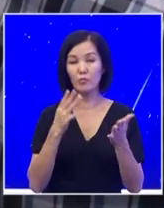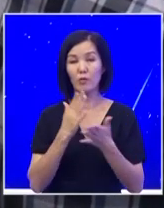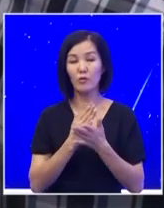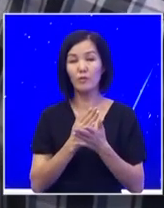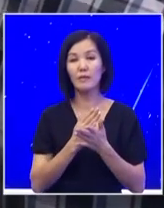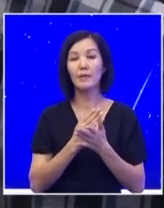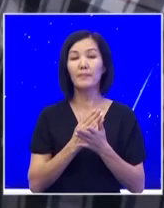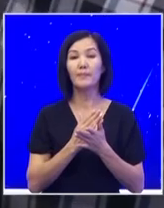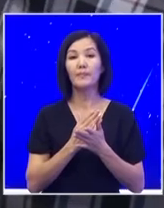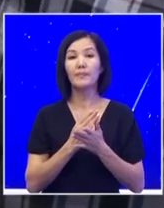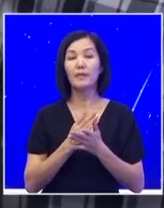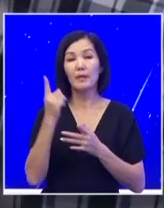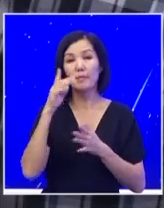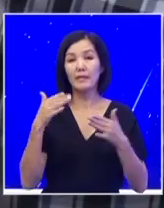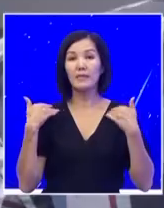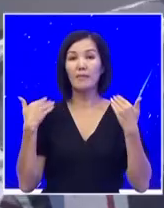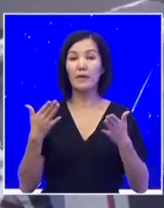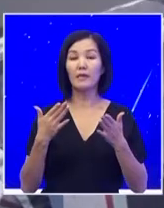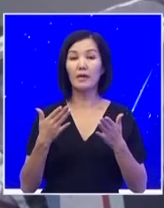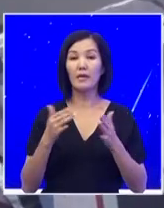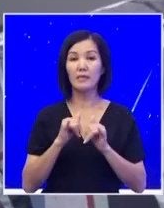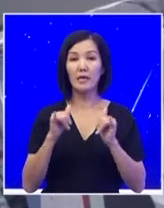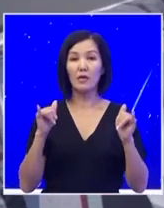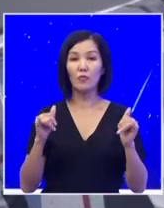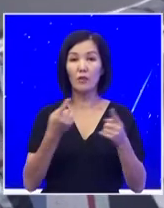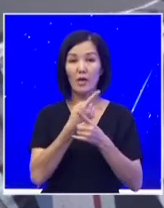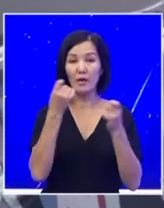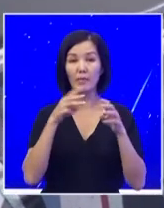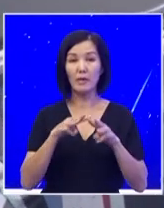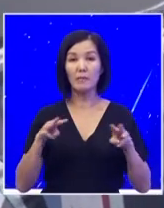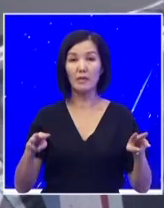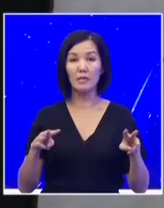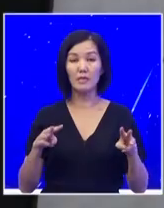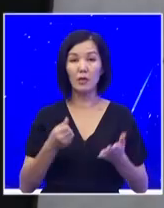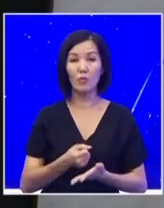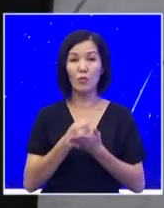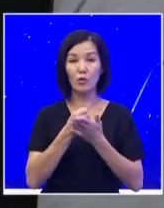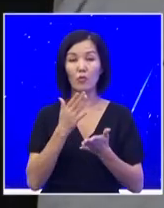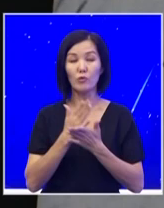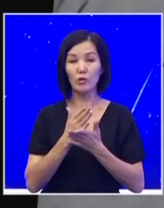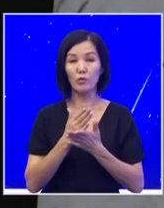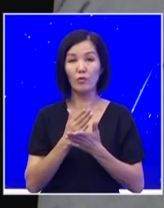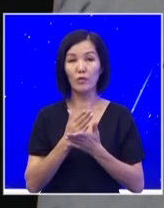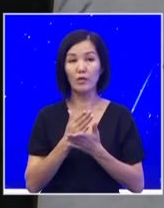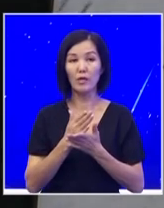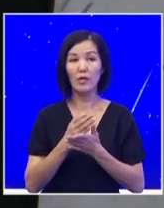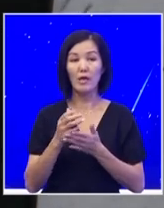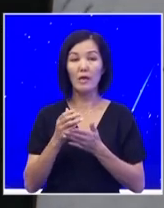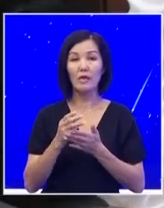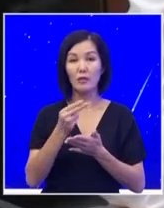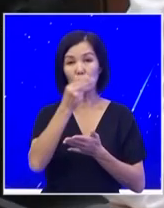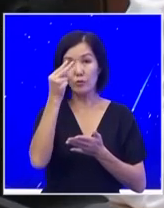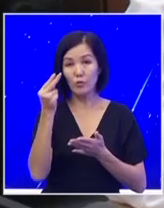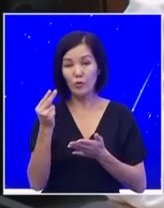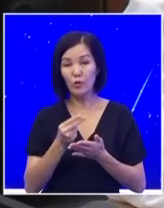айта кетерлігі, аталмыш бастаманың ел ішіне кең тарауына ақпарат министрлігі қолдау көрсетіп отыр. Әрине, қағаз иісін иіскеп, бойға